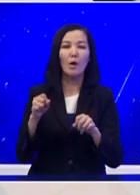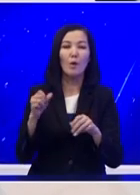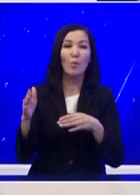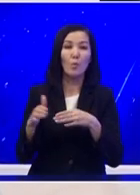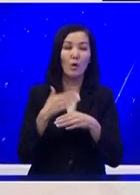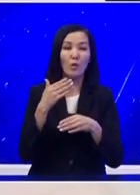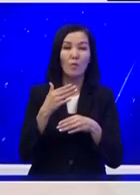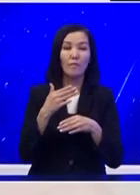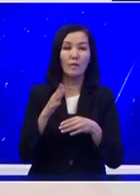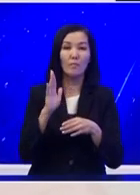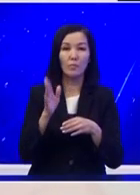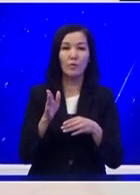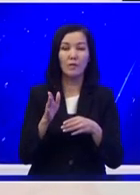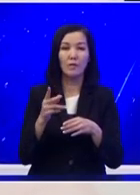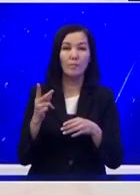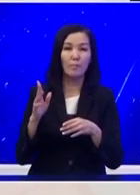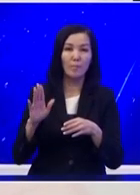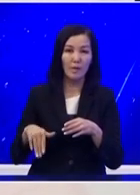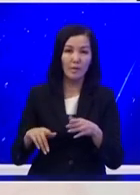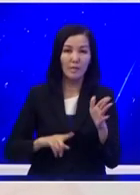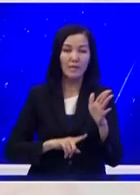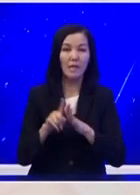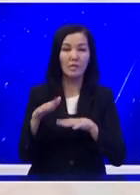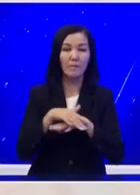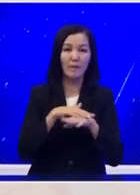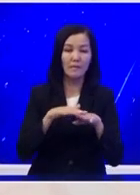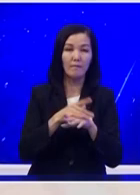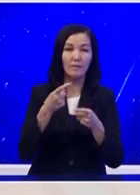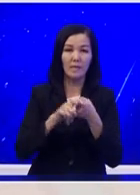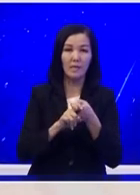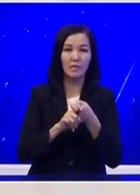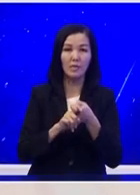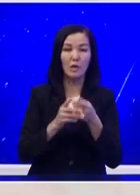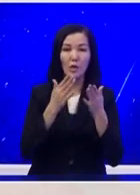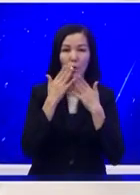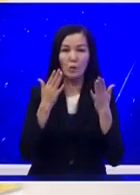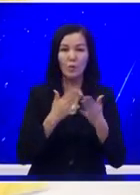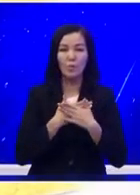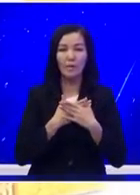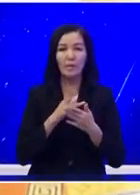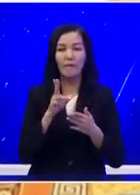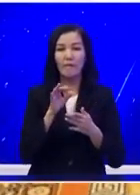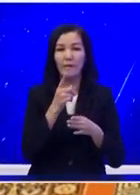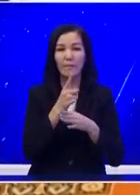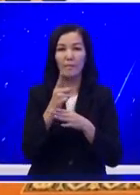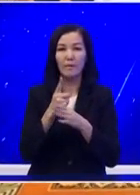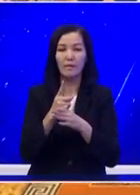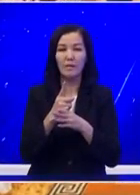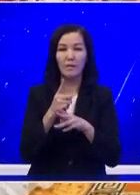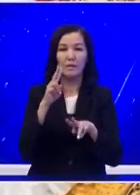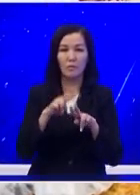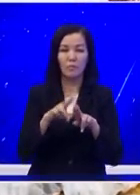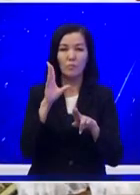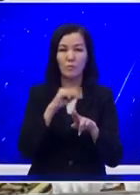ответственности. Если после проведенного мероприятия начнется массовое заражение, то любители пиршеств во время пандемии могут лишить свободы.